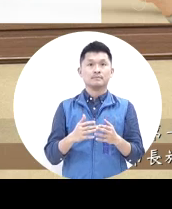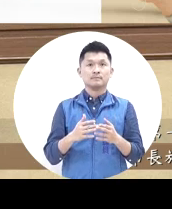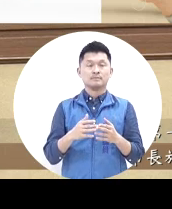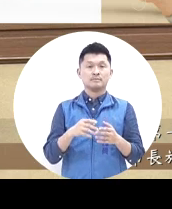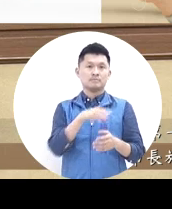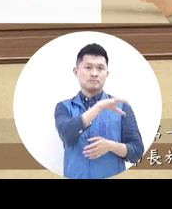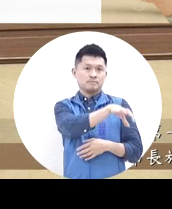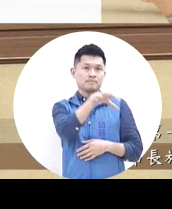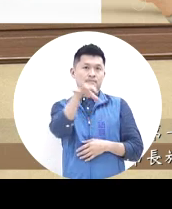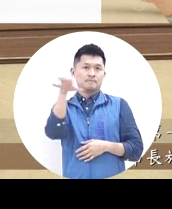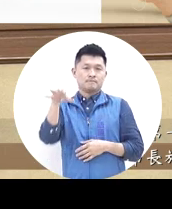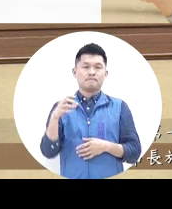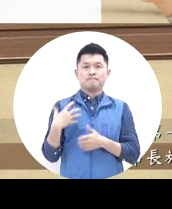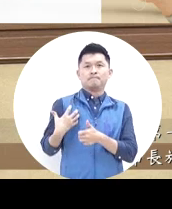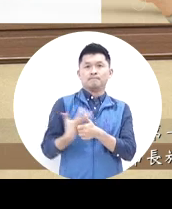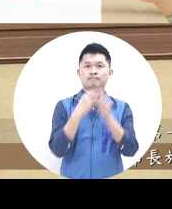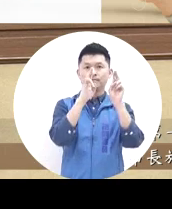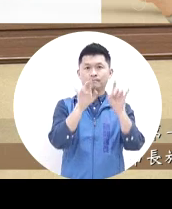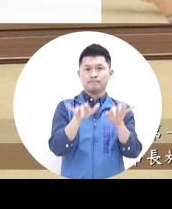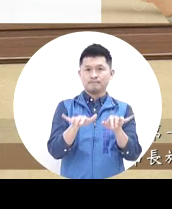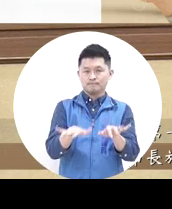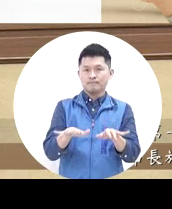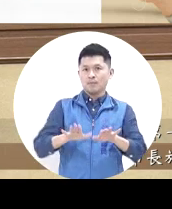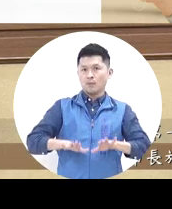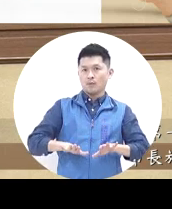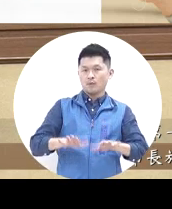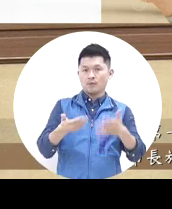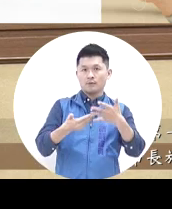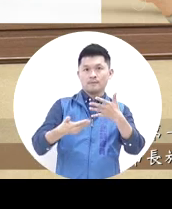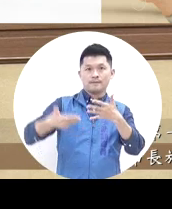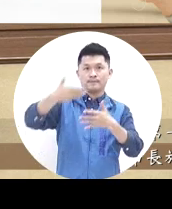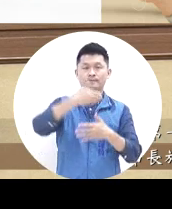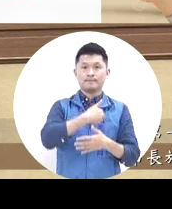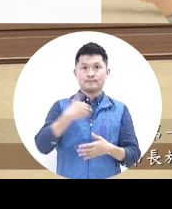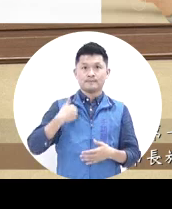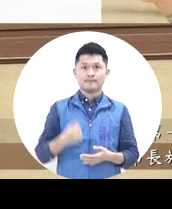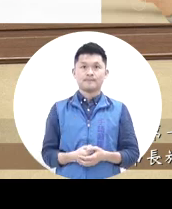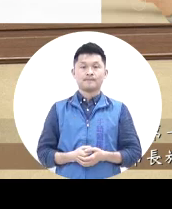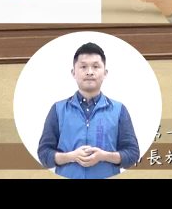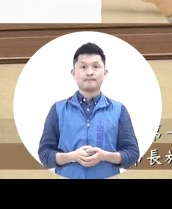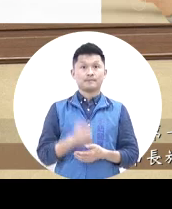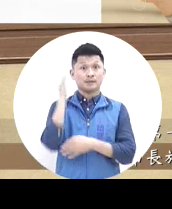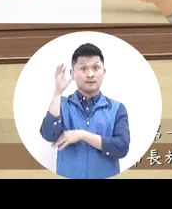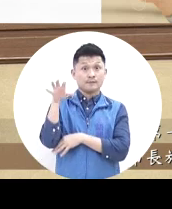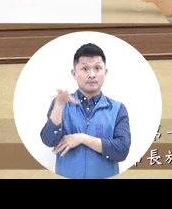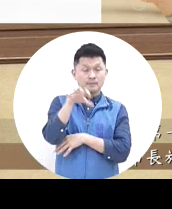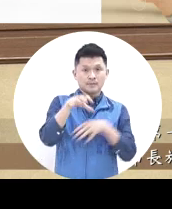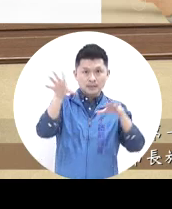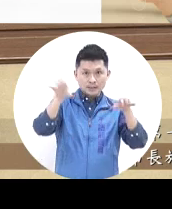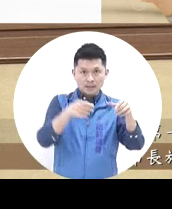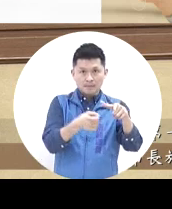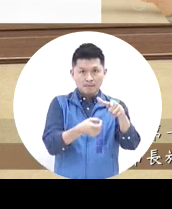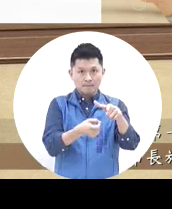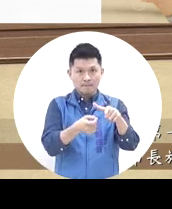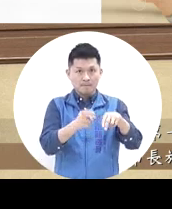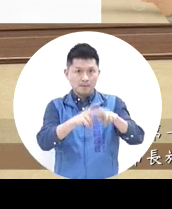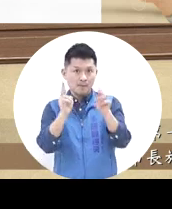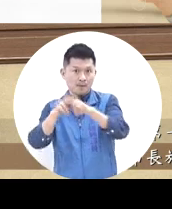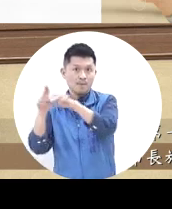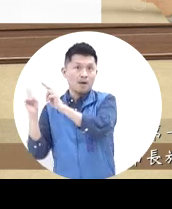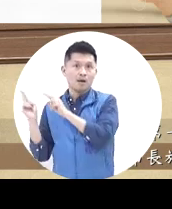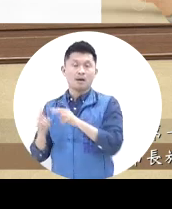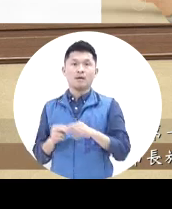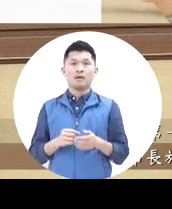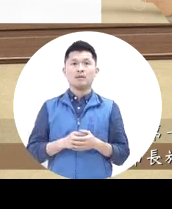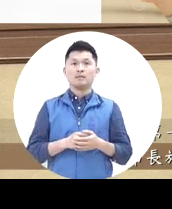化全方位的推动往前走。所以在开放各机关的资料的运作上，新北开放资料室是